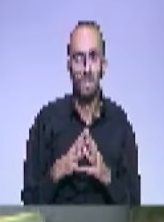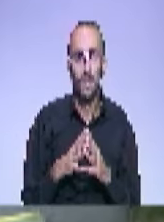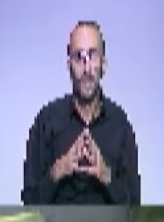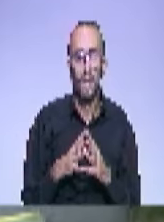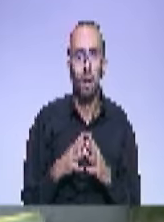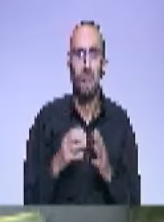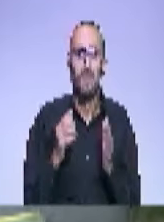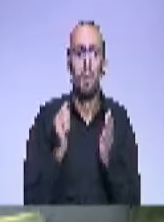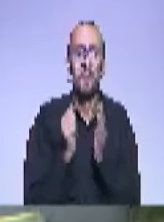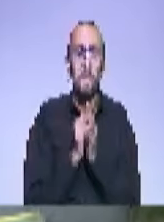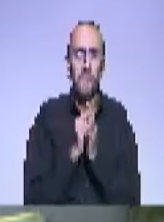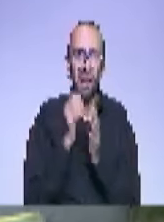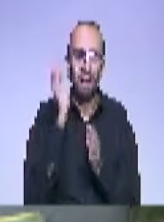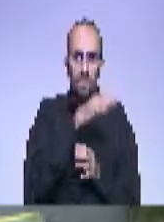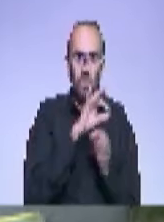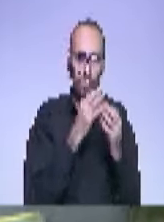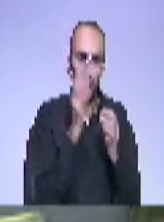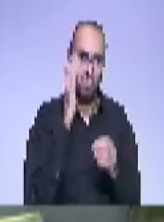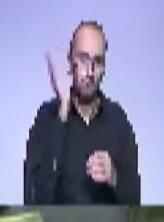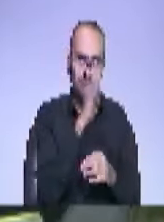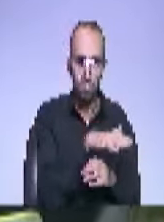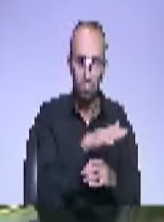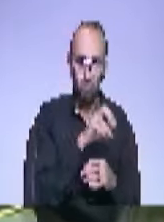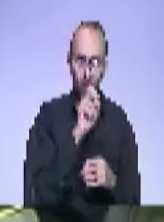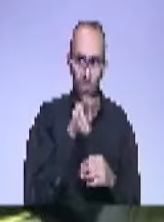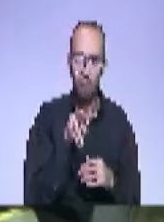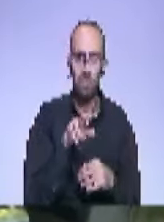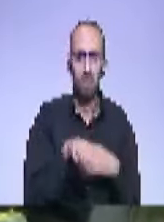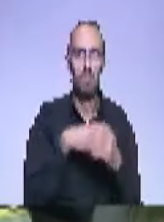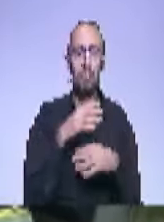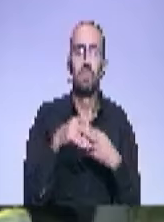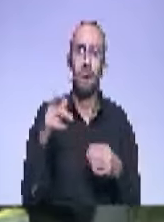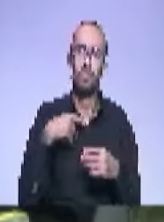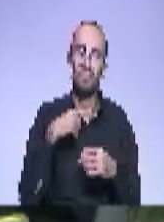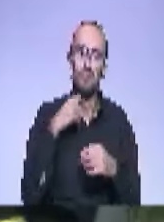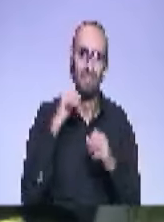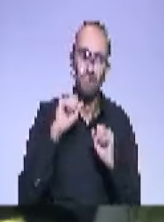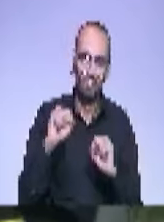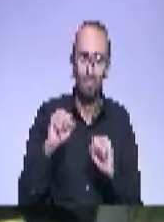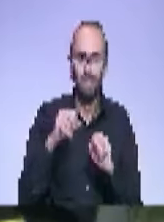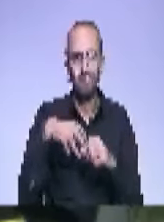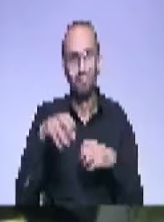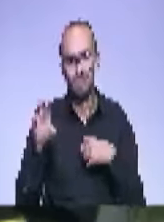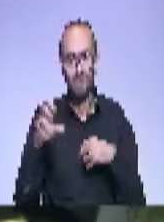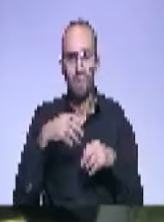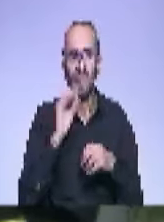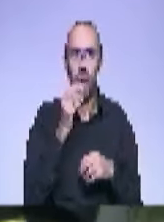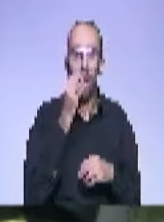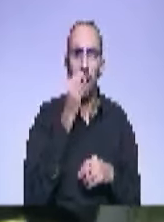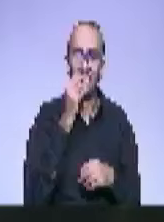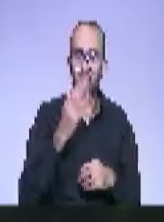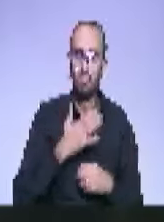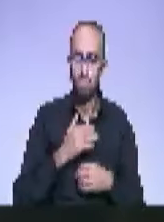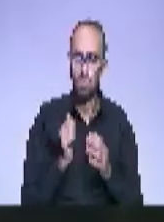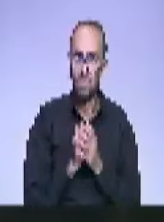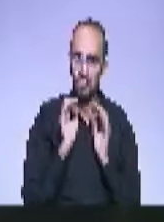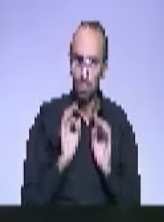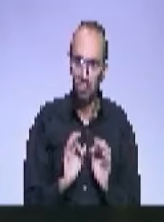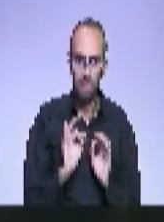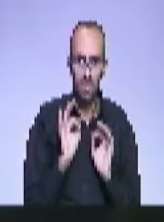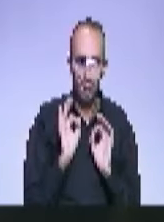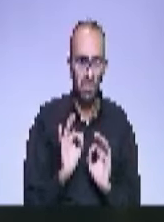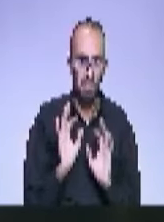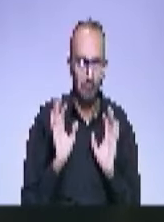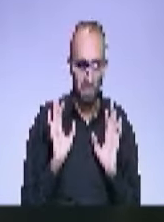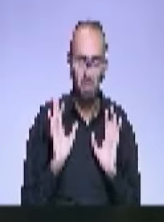قعدت في بيت اهلي شهرين. ابونا صلح ما بيننا وقلنا لا، يبقى ليا خصوصيه في شقتي، واكل يبقى ليا اكل في شقتي، ان انا لسه